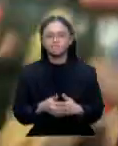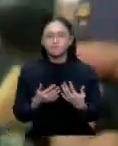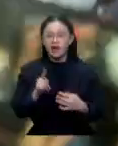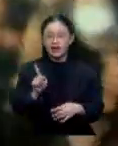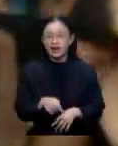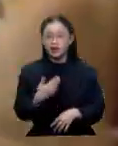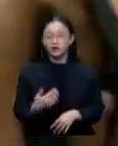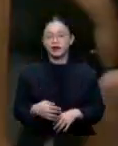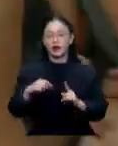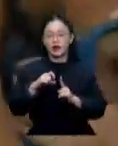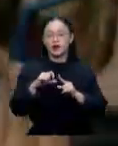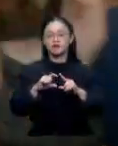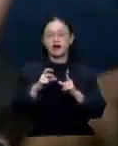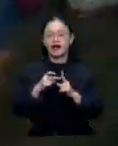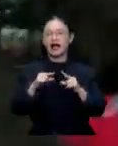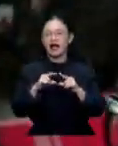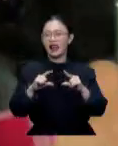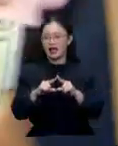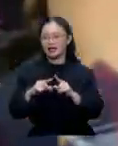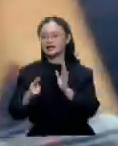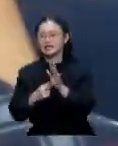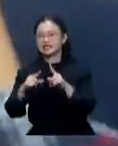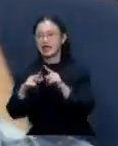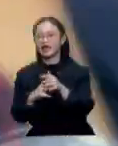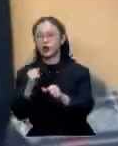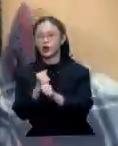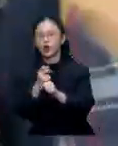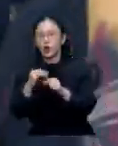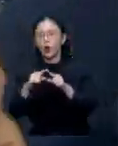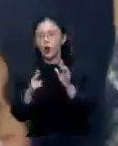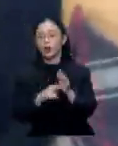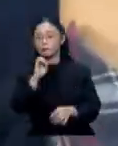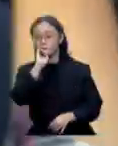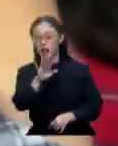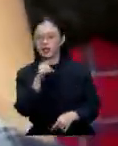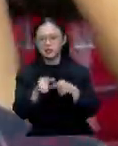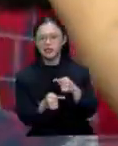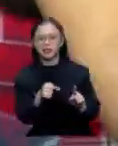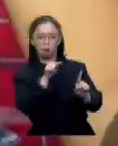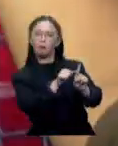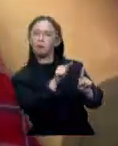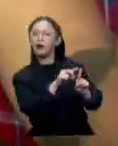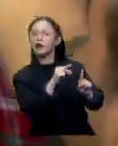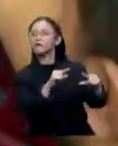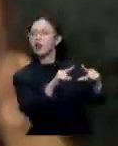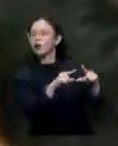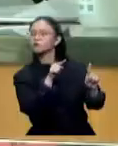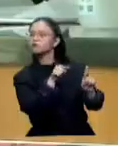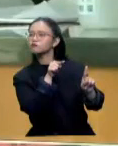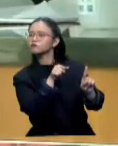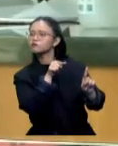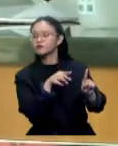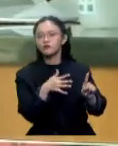Pernyataan Pahala Nainggolan Maret lalu terkait pegawai maupun mantan pegawai pajak terafiliasi Rafael Alun Trisambodo mengejutkan banyak pihak. KPK